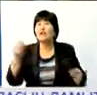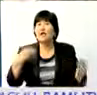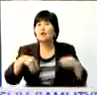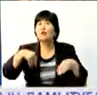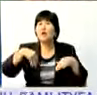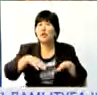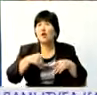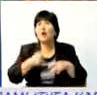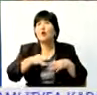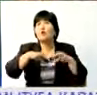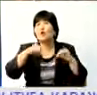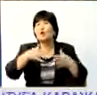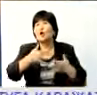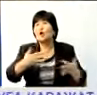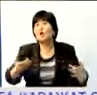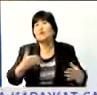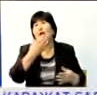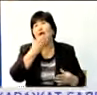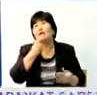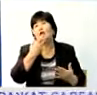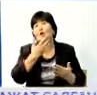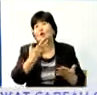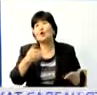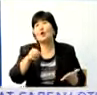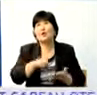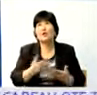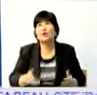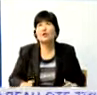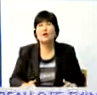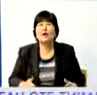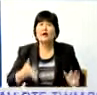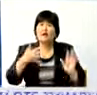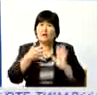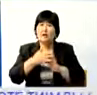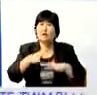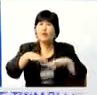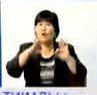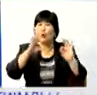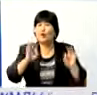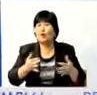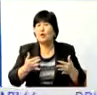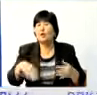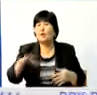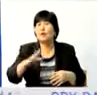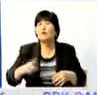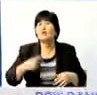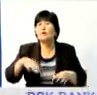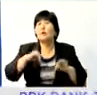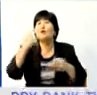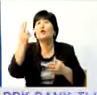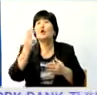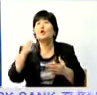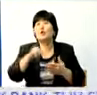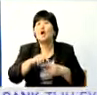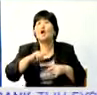тігеді. Оның қолынан шыққан дүниелерден сән үлгісі көрсетілді. Тамыры терең кеткен қол өнері. Сондықтан біз профессионалдық суретші болғанмен